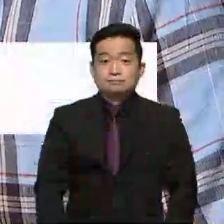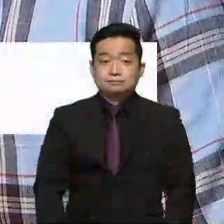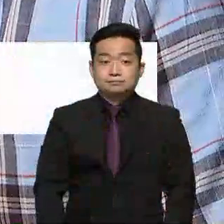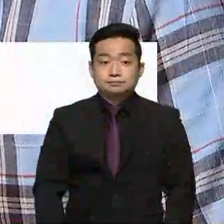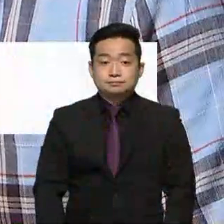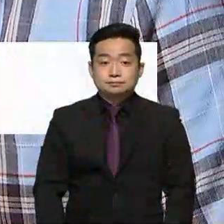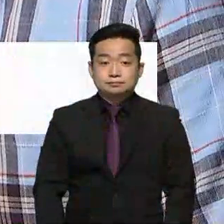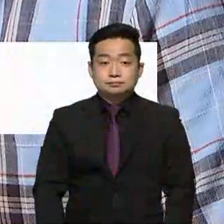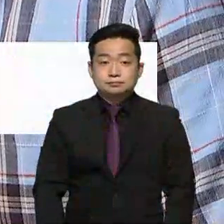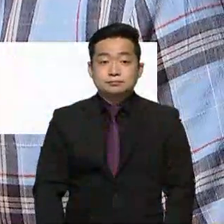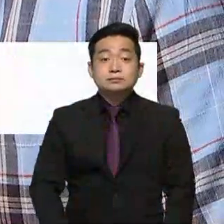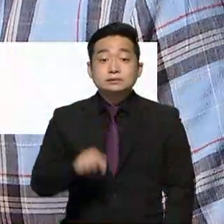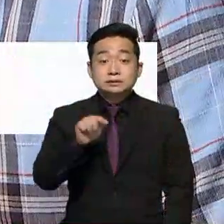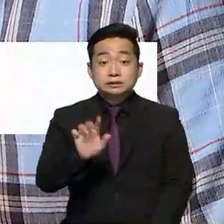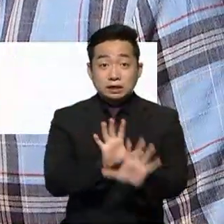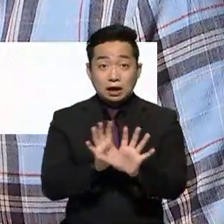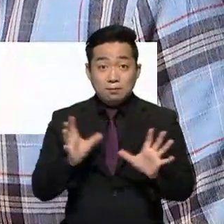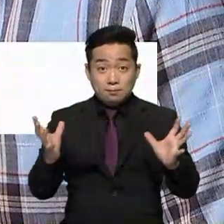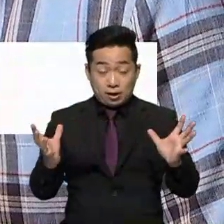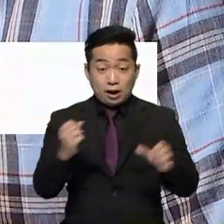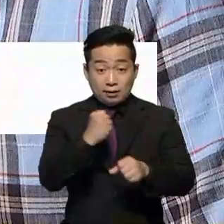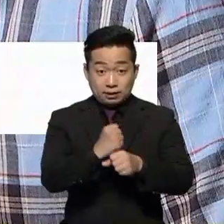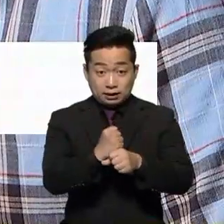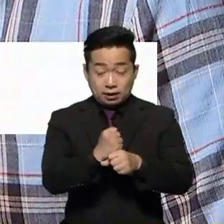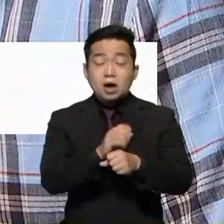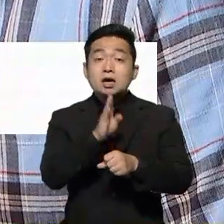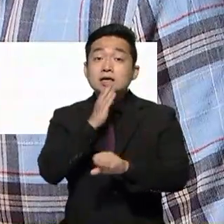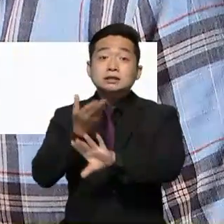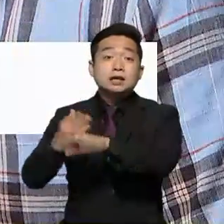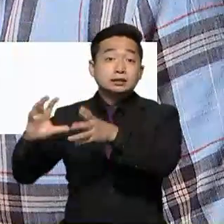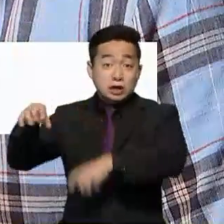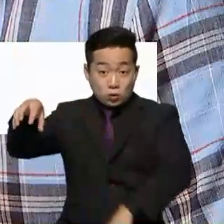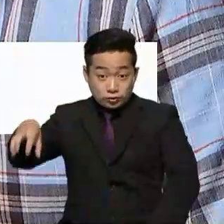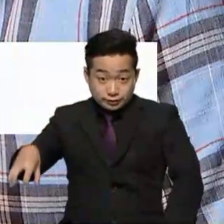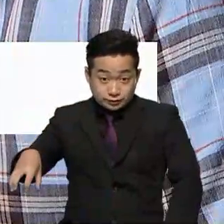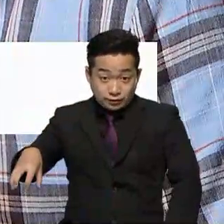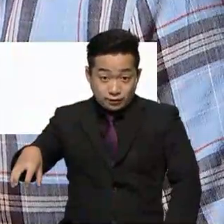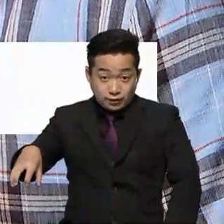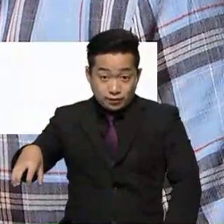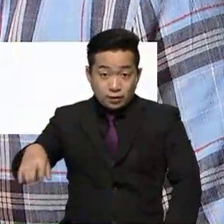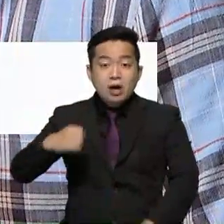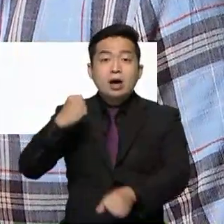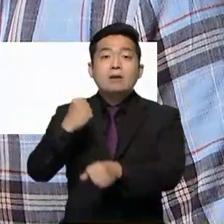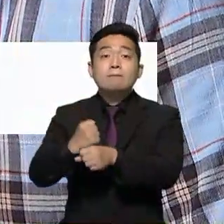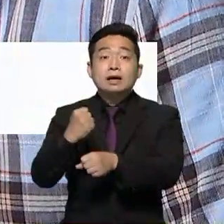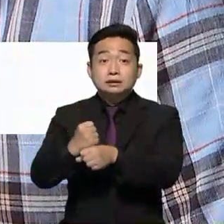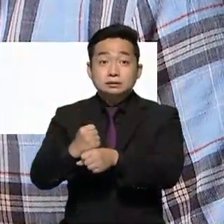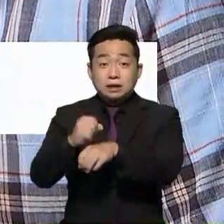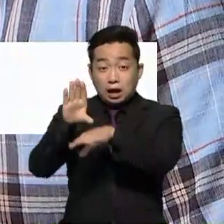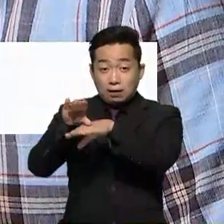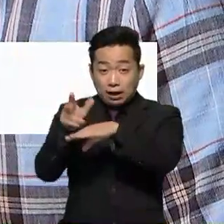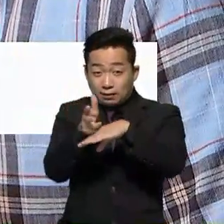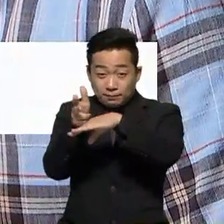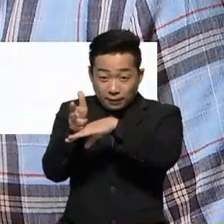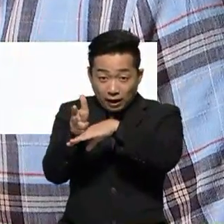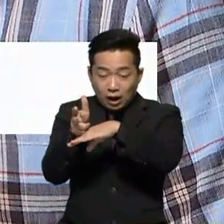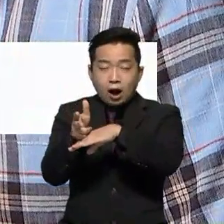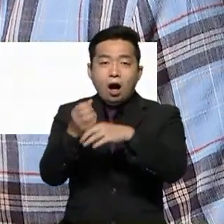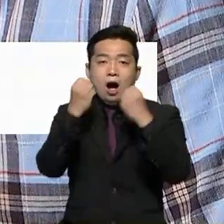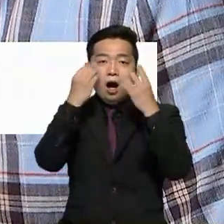버추얼 프로덕션을 실현한 해외에서도 어떤 제작 방식의